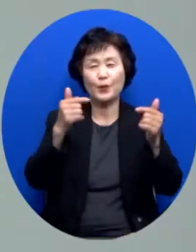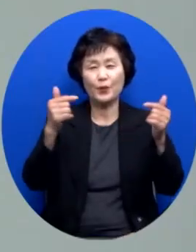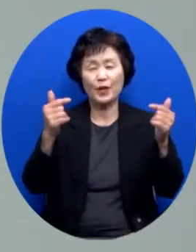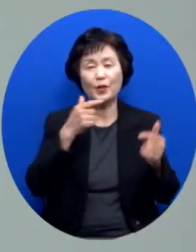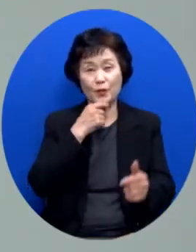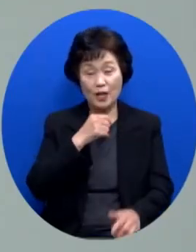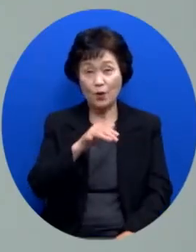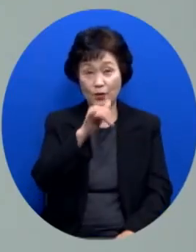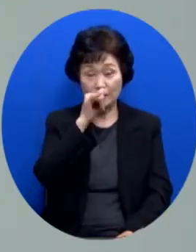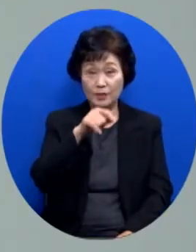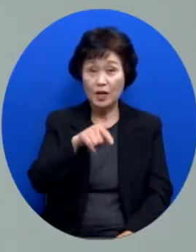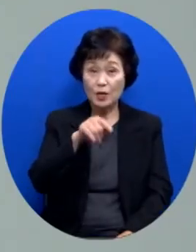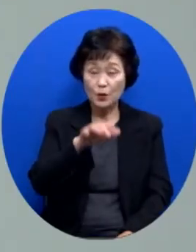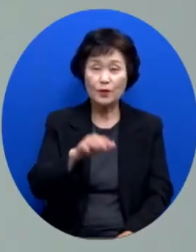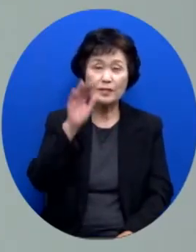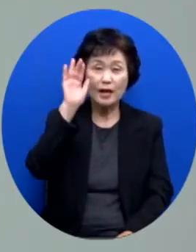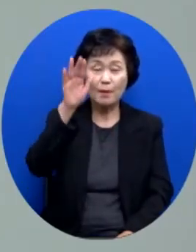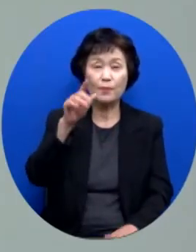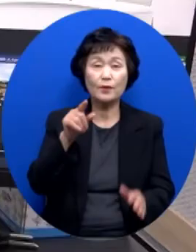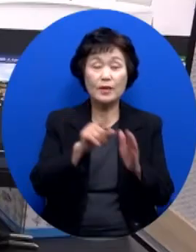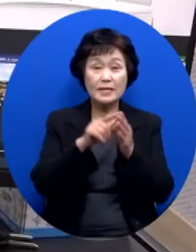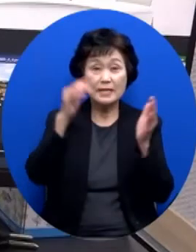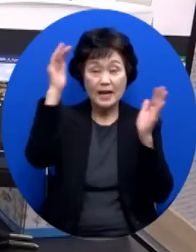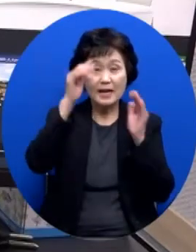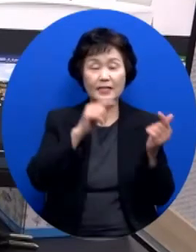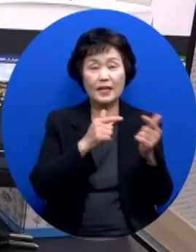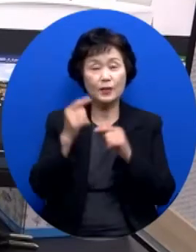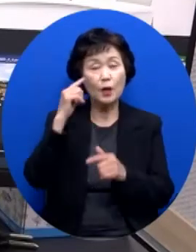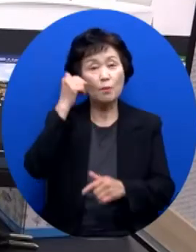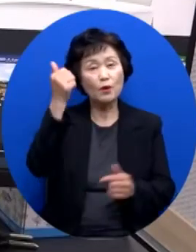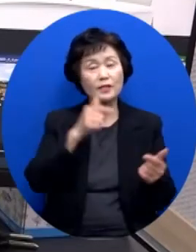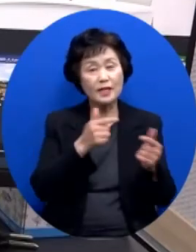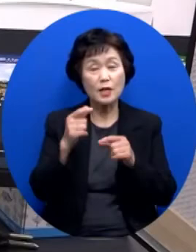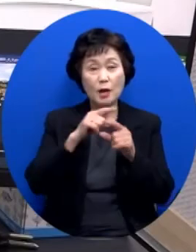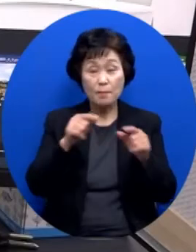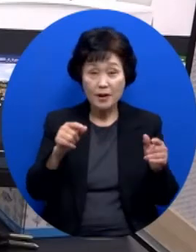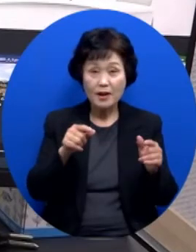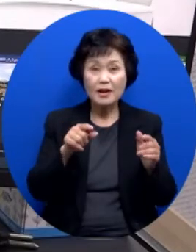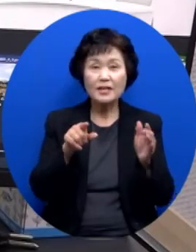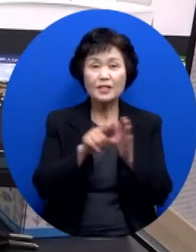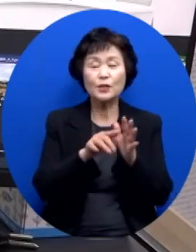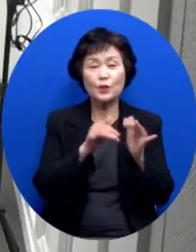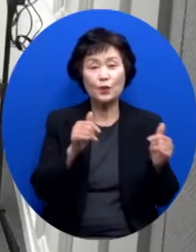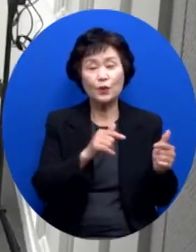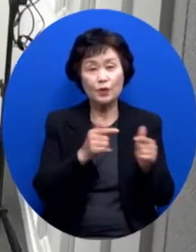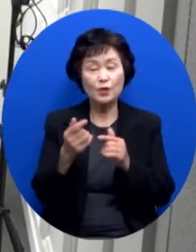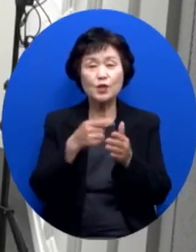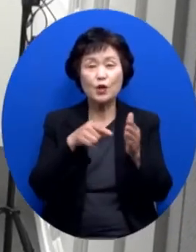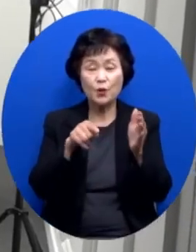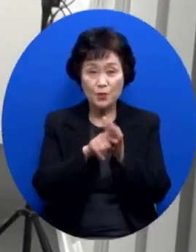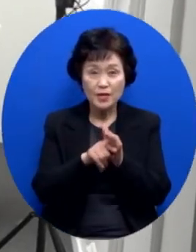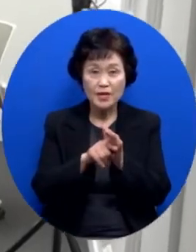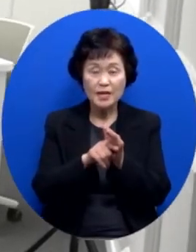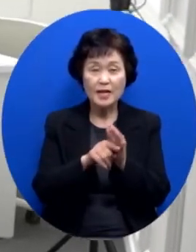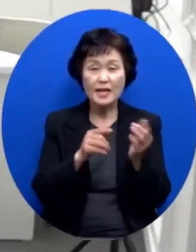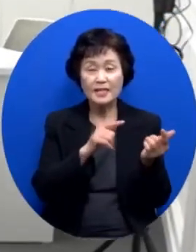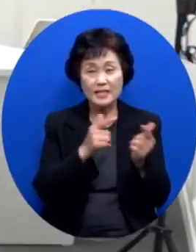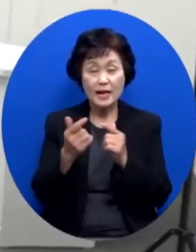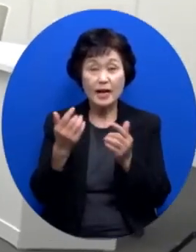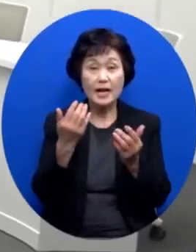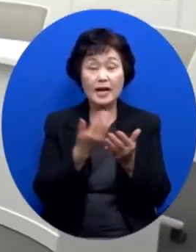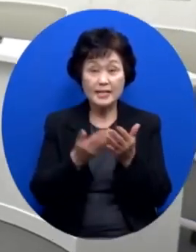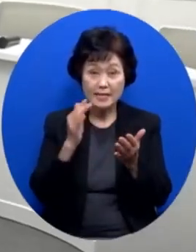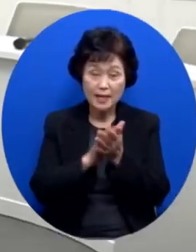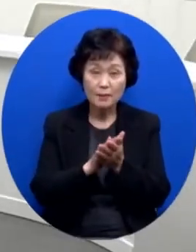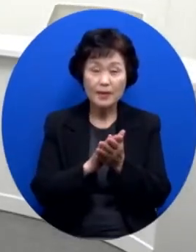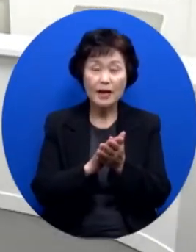앞으로도 신 학생과 목회자 평신도를 위한 신학교육 개발을 비롯해 2단 동성에 진화론 등 다양한